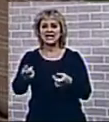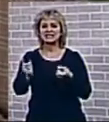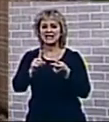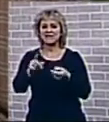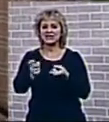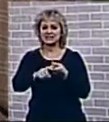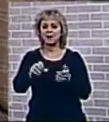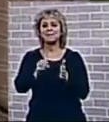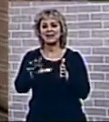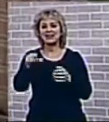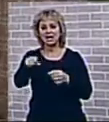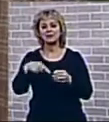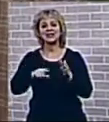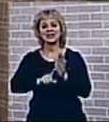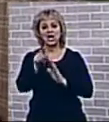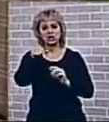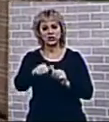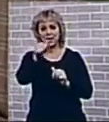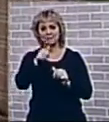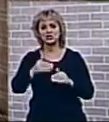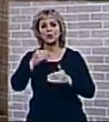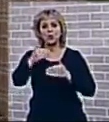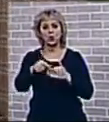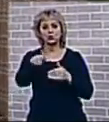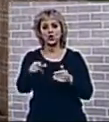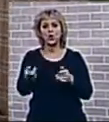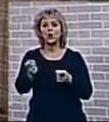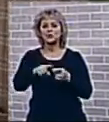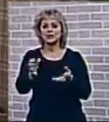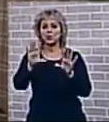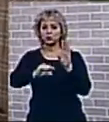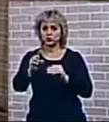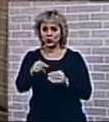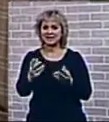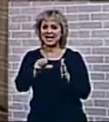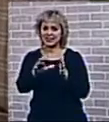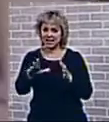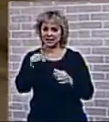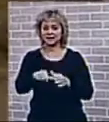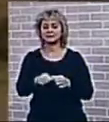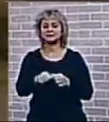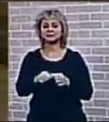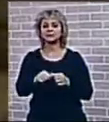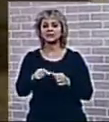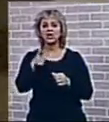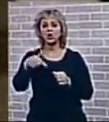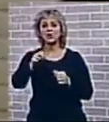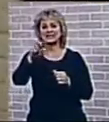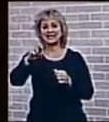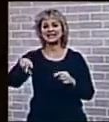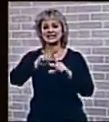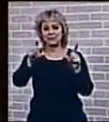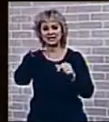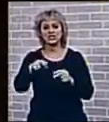независимое питание, и мы запустили на месяц позже узел учета тепловой энергии. В госжилинспекции на